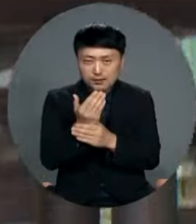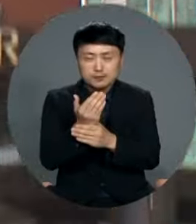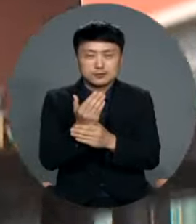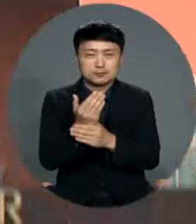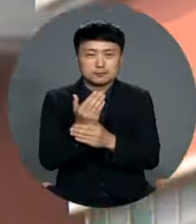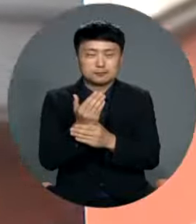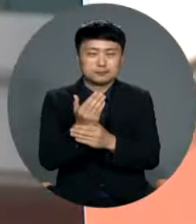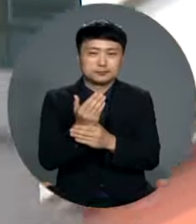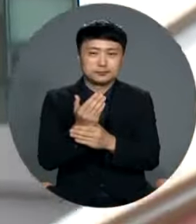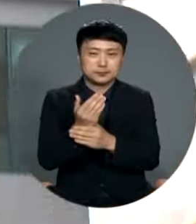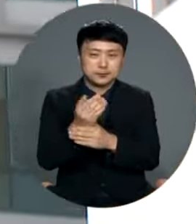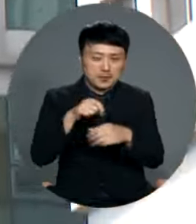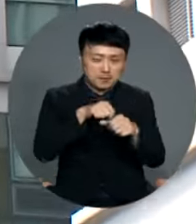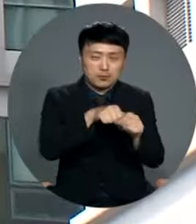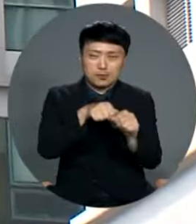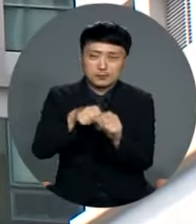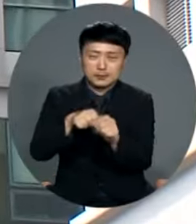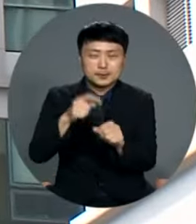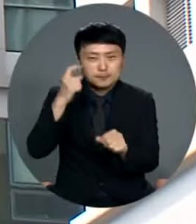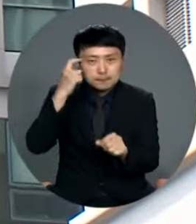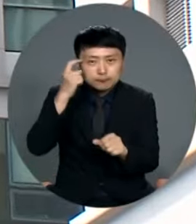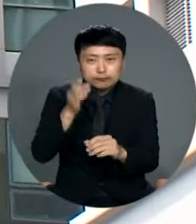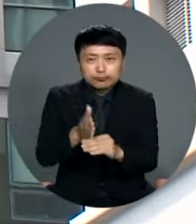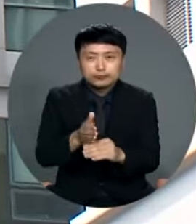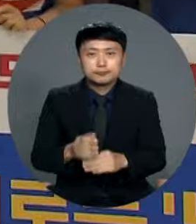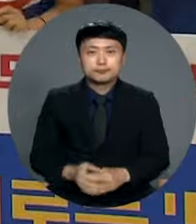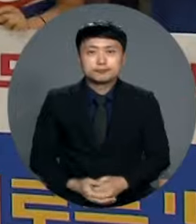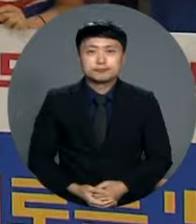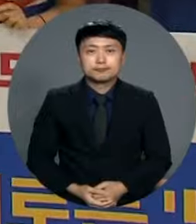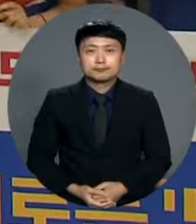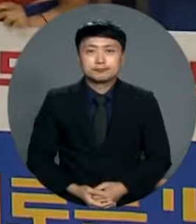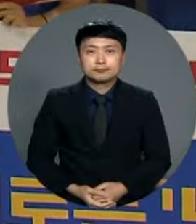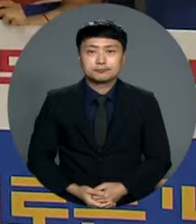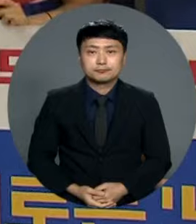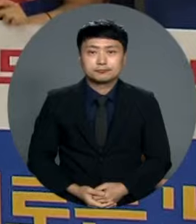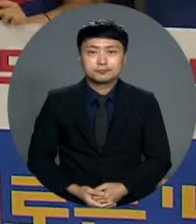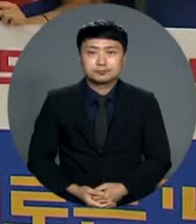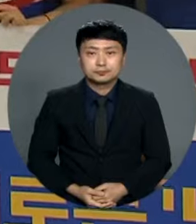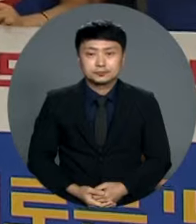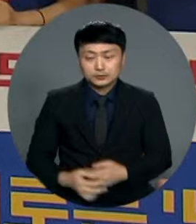하겠다고 말했습니다. 노조는 병원 측이 부당 노동